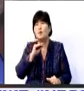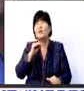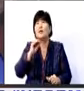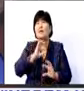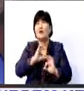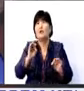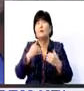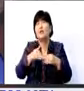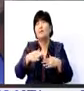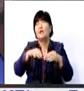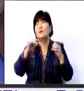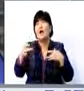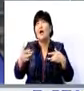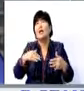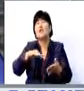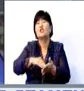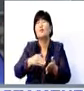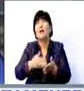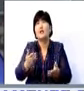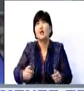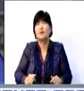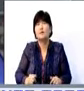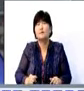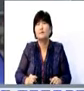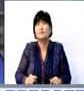заканчивает его по специальности артист балета.